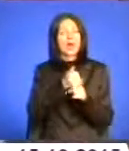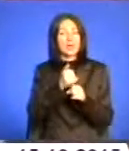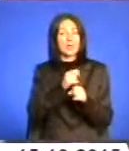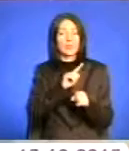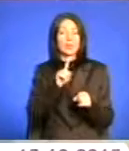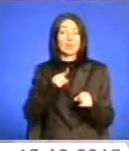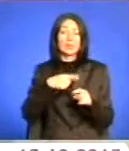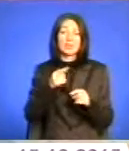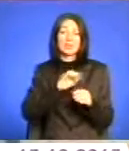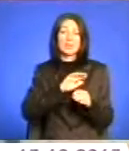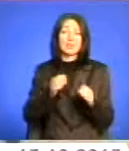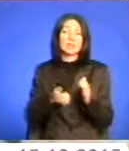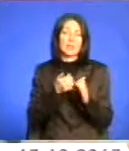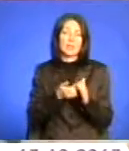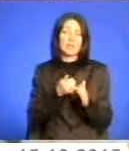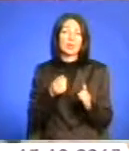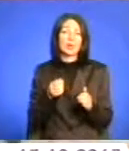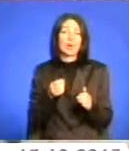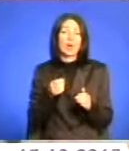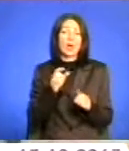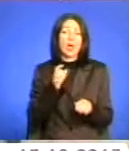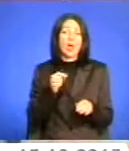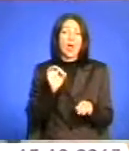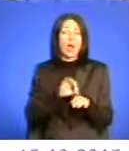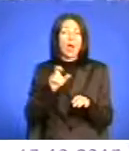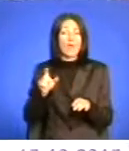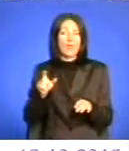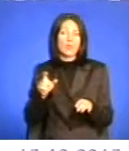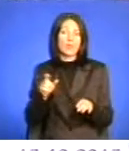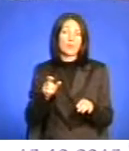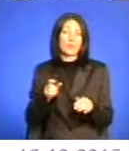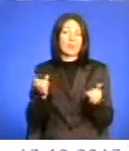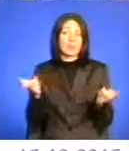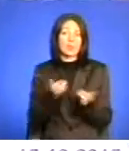недофінансування хворим доводиться за власне життя боротися власним коштом.